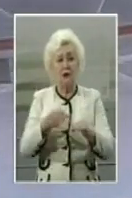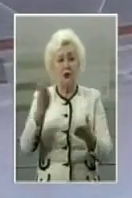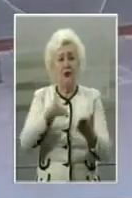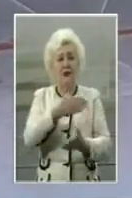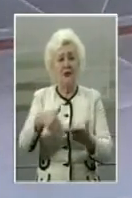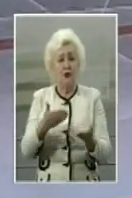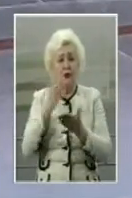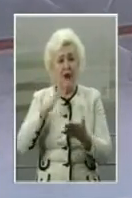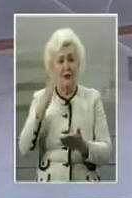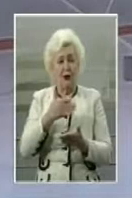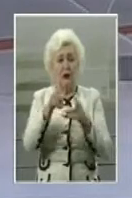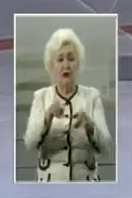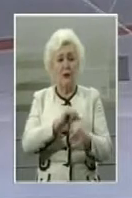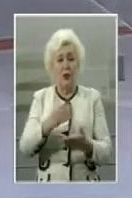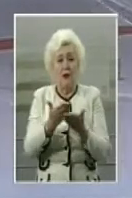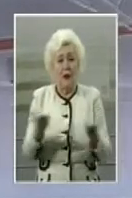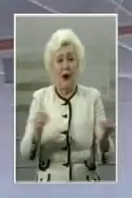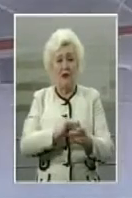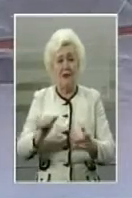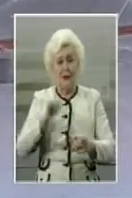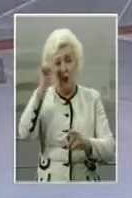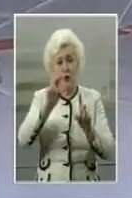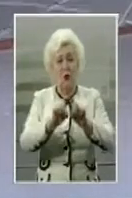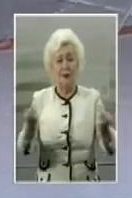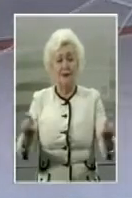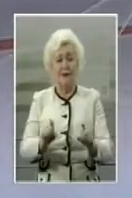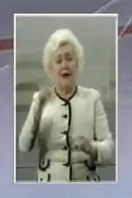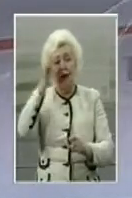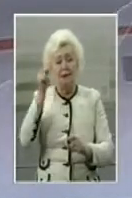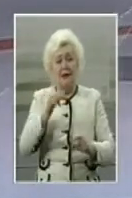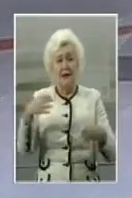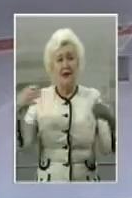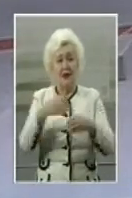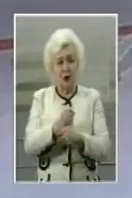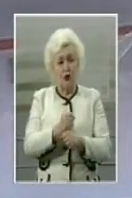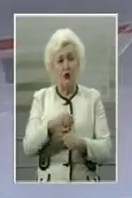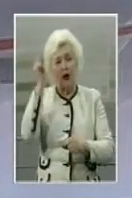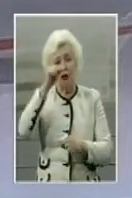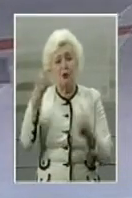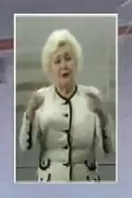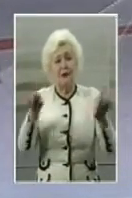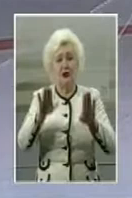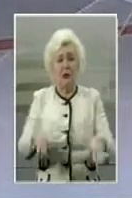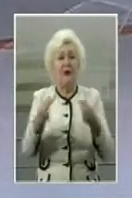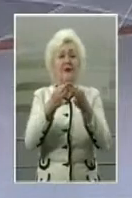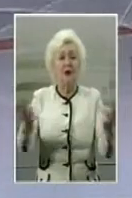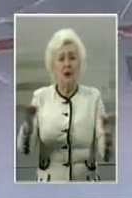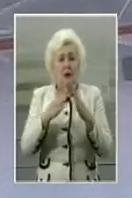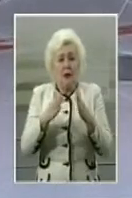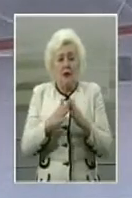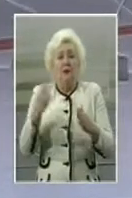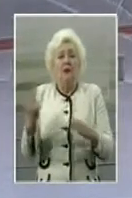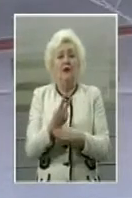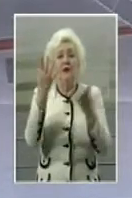вода. Її немає і в самому ліцеї. Заняття там скоротили, студентів з інших міст відпустили додому. Двічі на